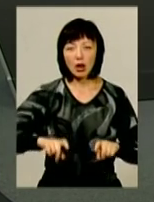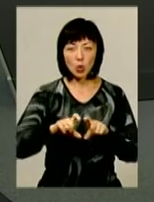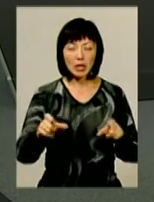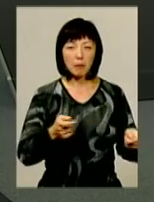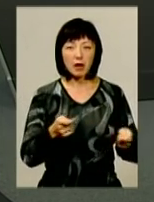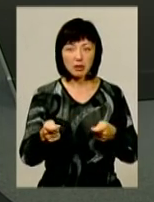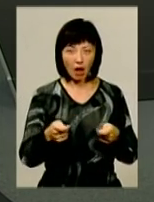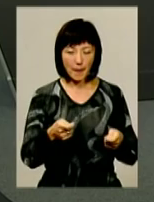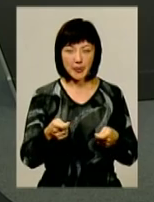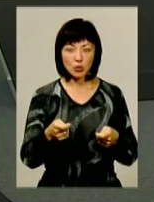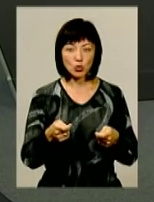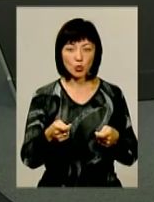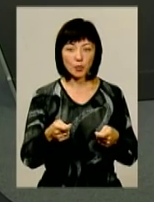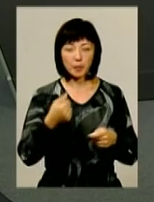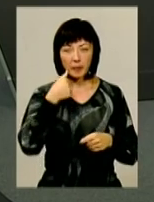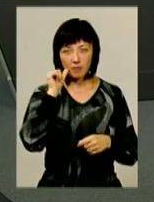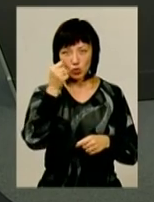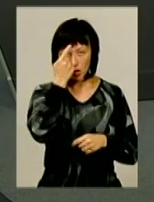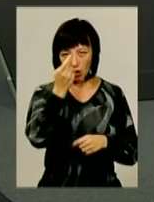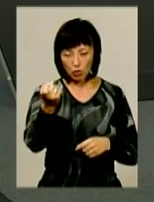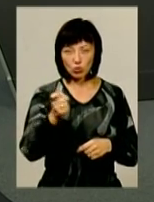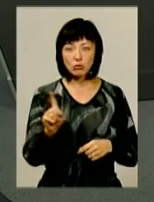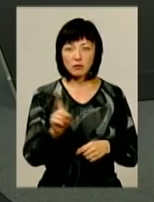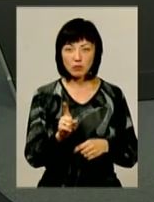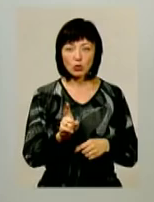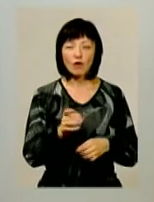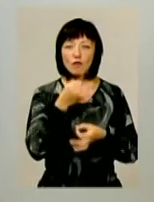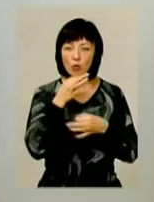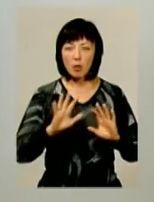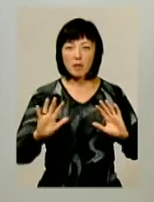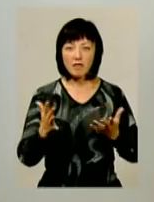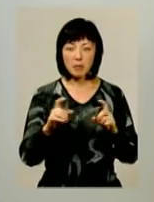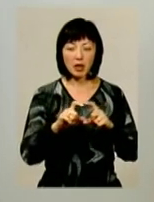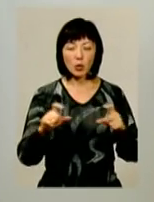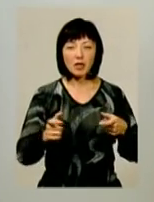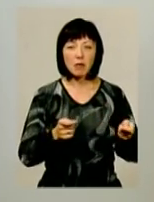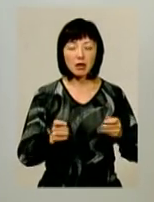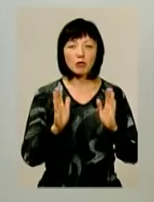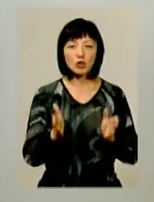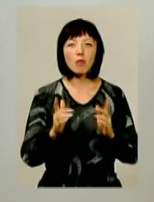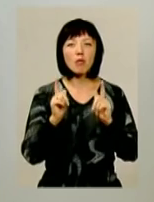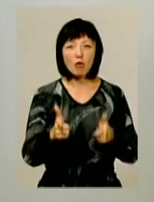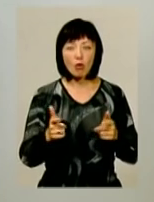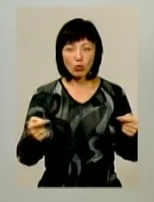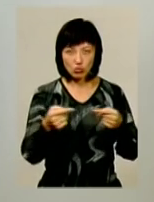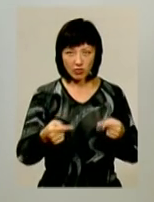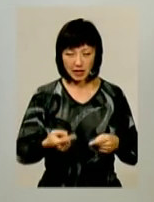департаменту, вчора наголошував на тому, що в будь-якому випадку департамент буде погоджувати цю ситуацію.